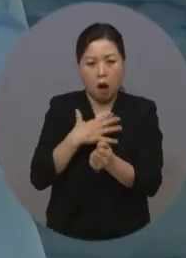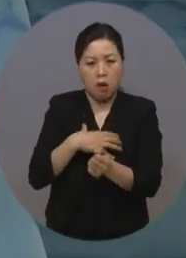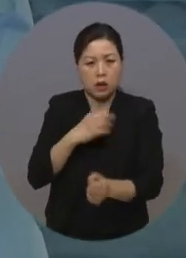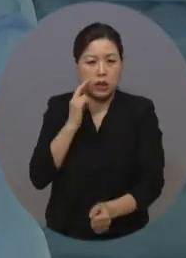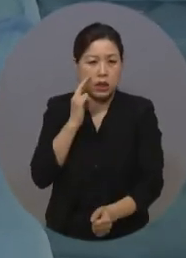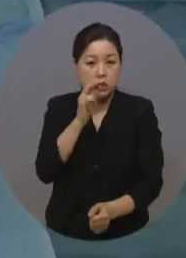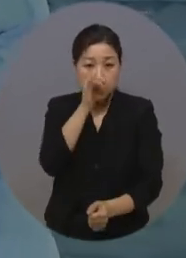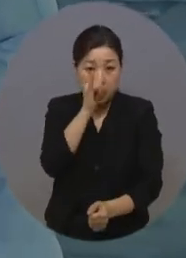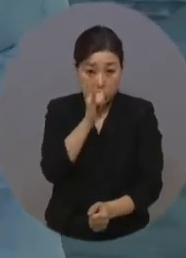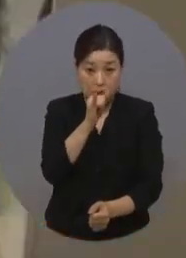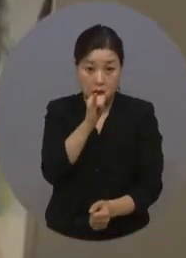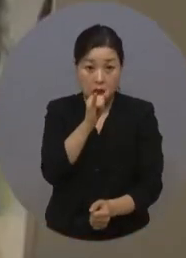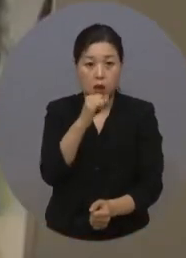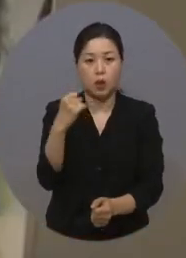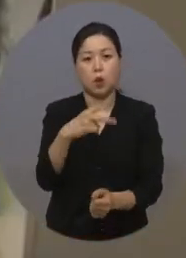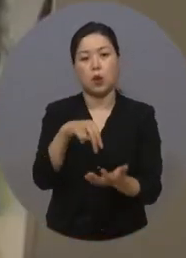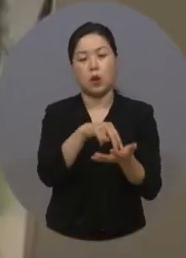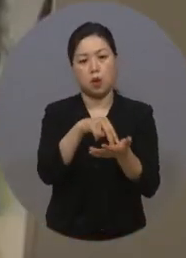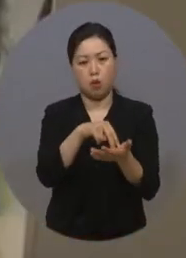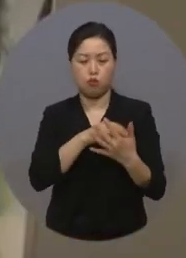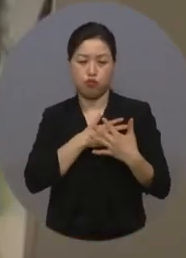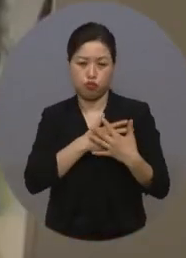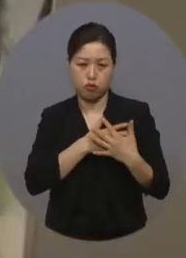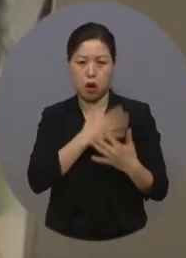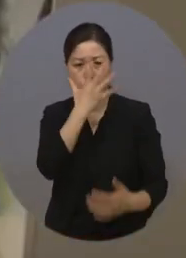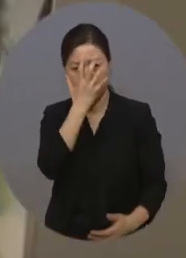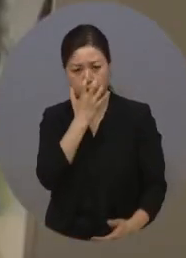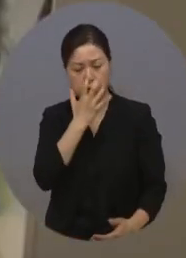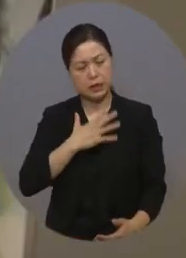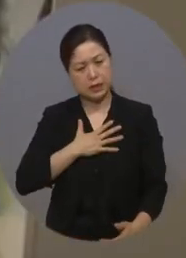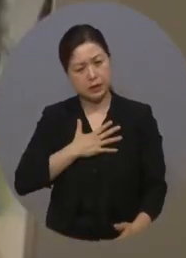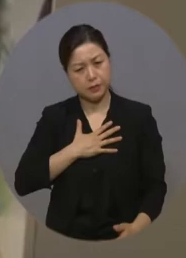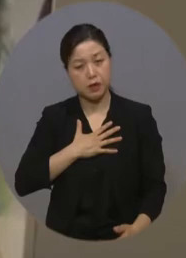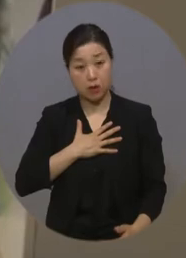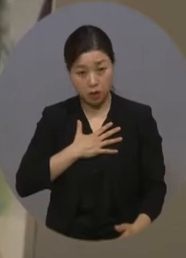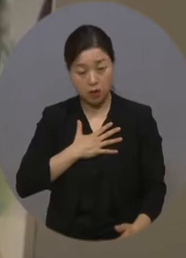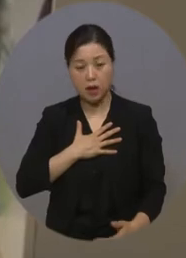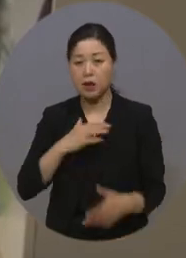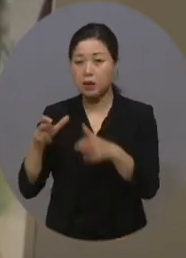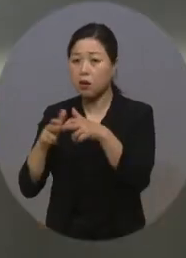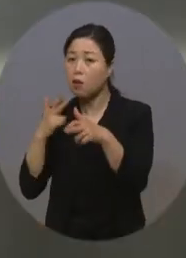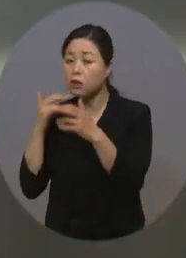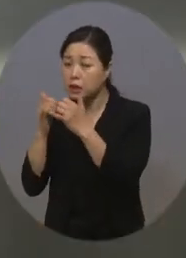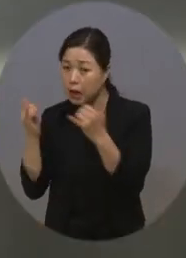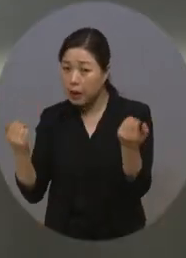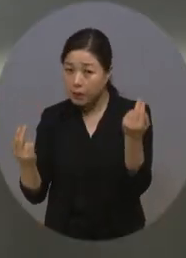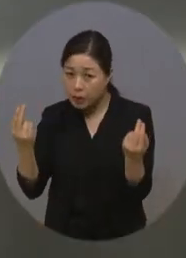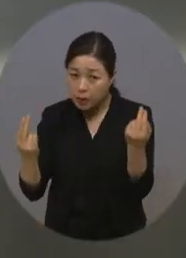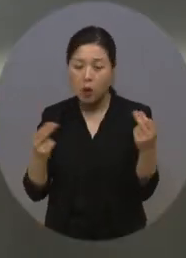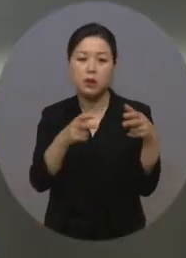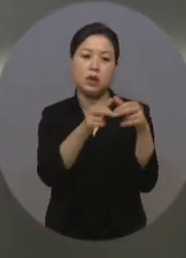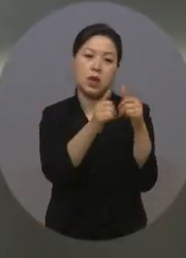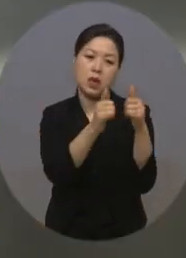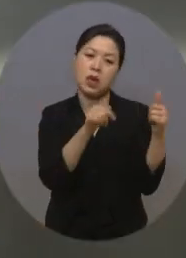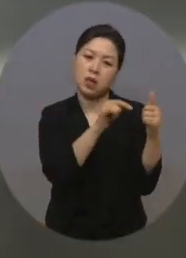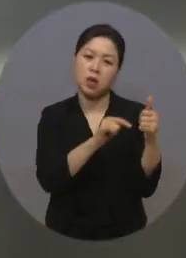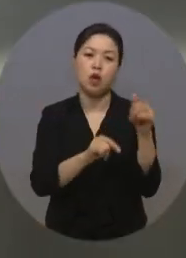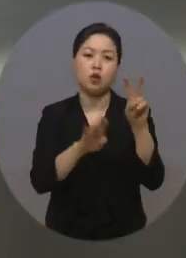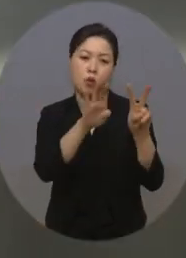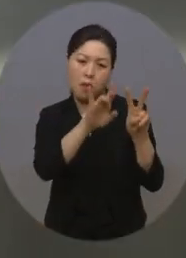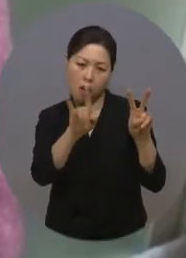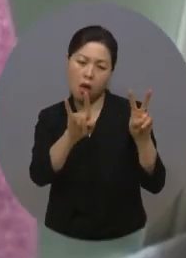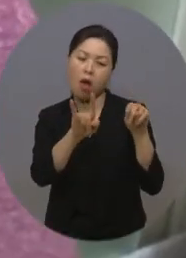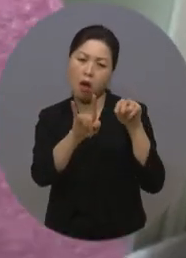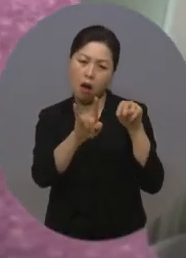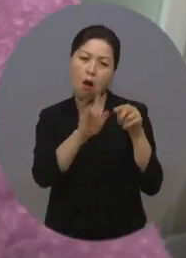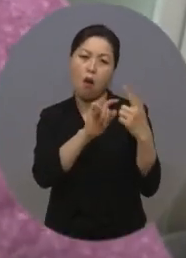비율은 물론 외로움과 불안 우울감 모두 비장애인의 위해 장애인의 답변이 2배 가량 높았습니다